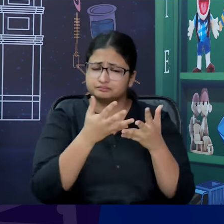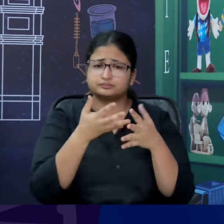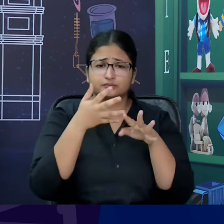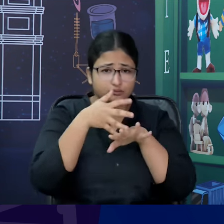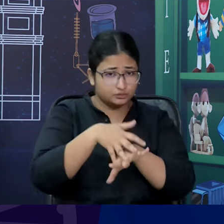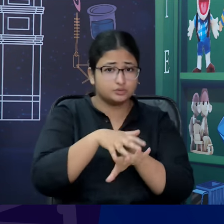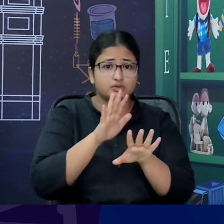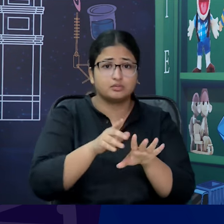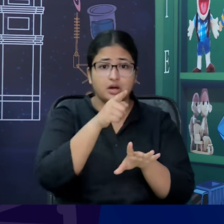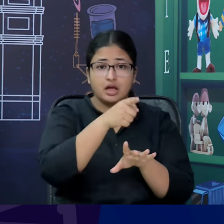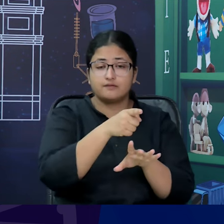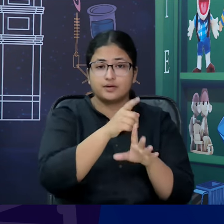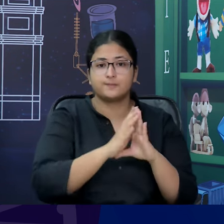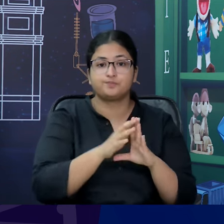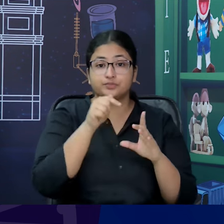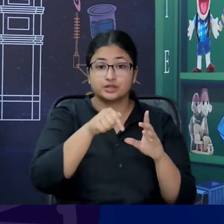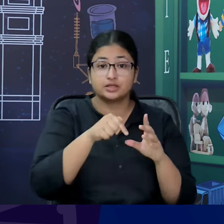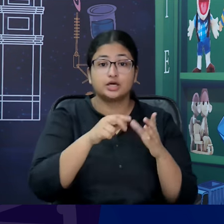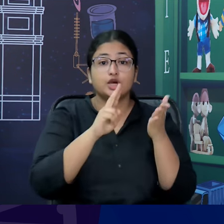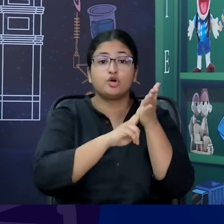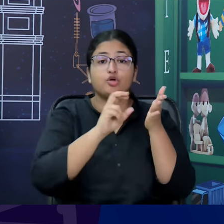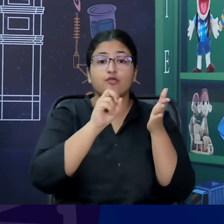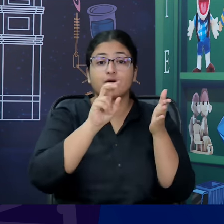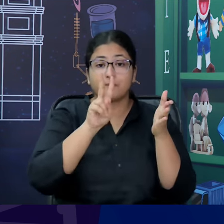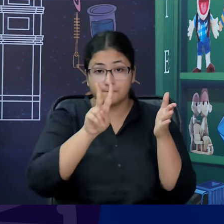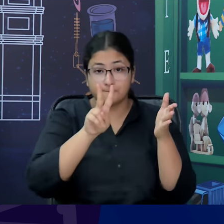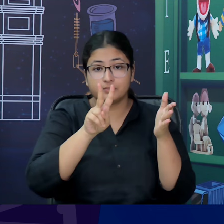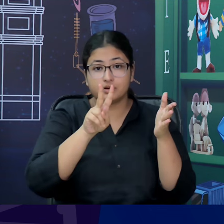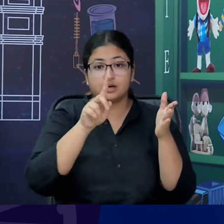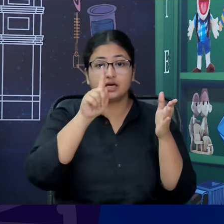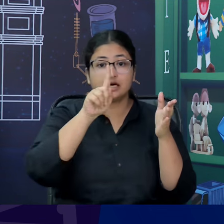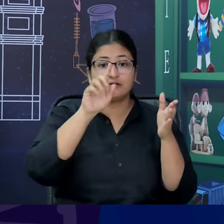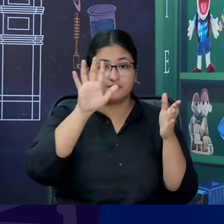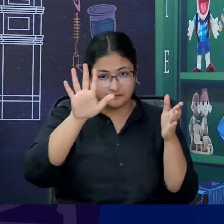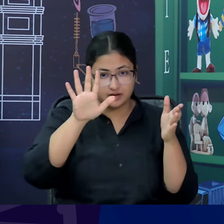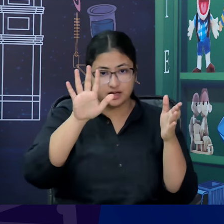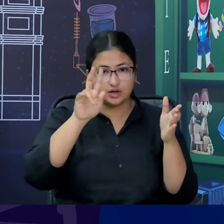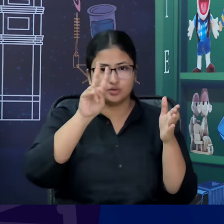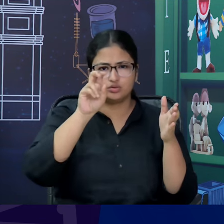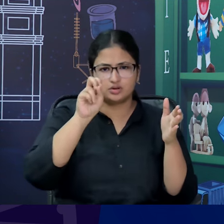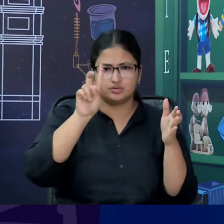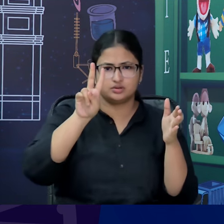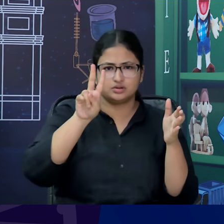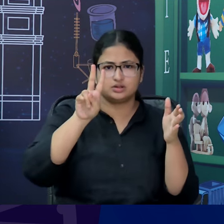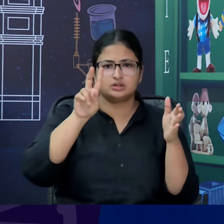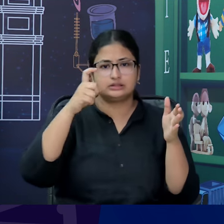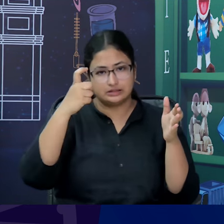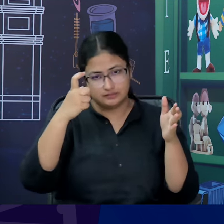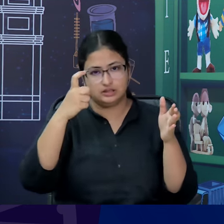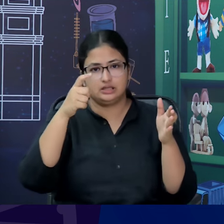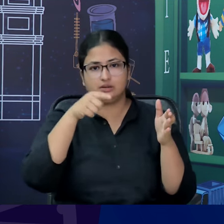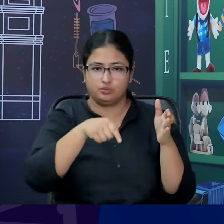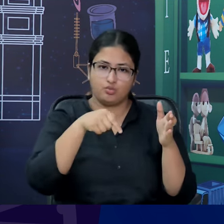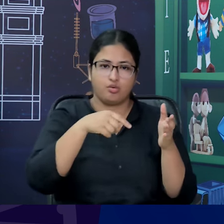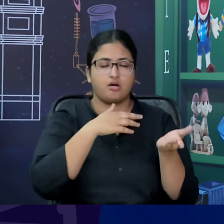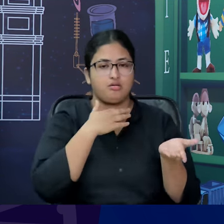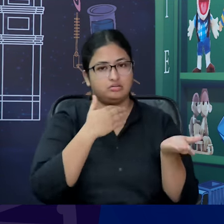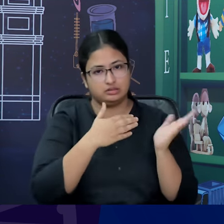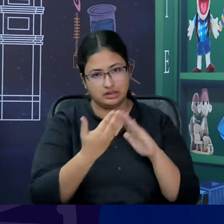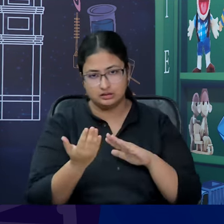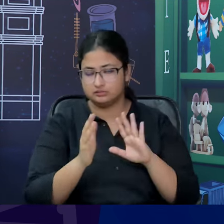और 15 नवंबर 20177 को कुवर नारायण जी अपने शरीर को छोड़कर इस दुनिया से विदा हो